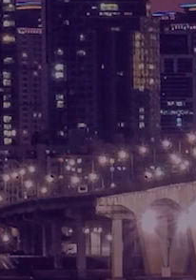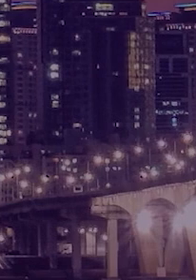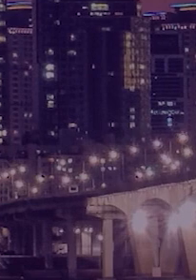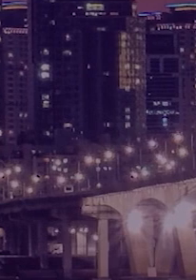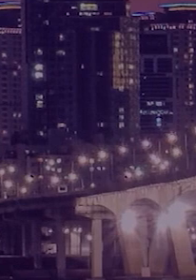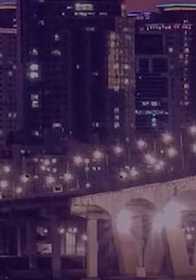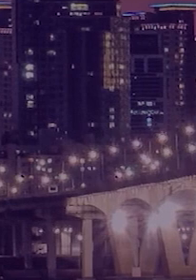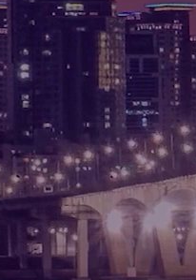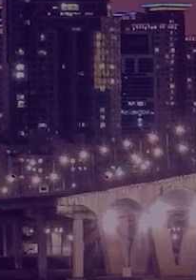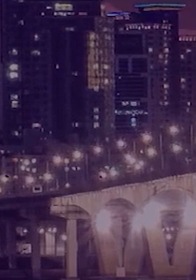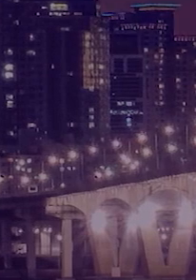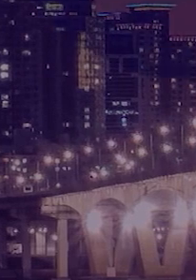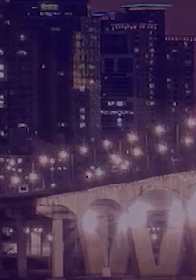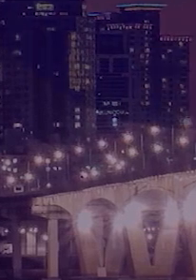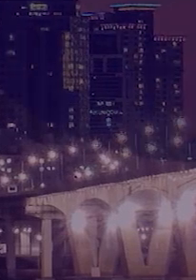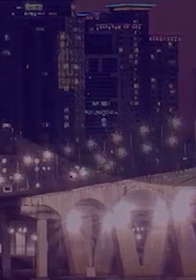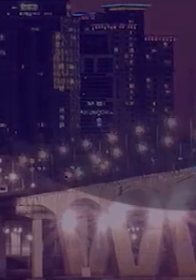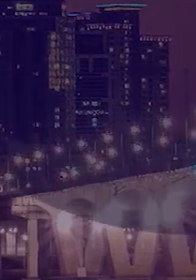아